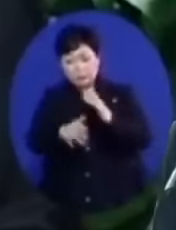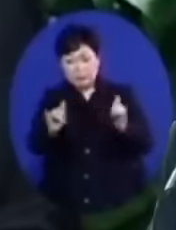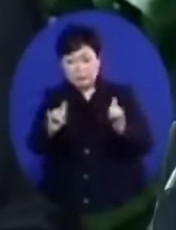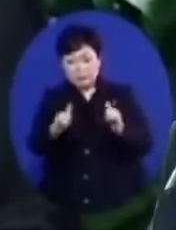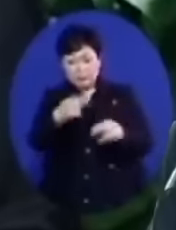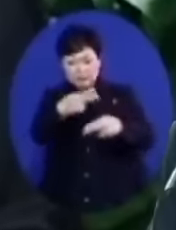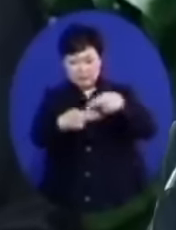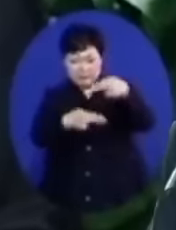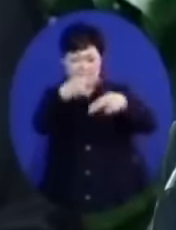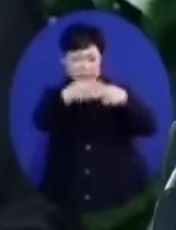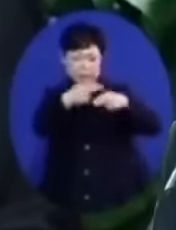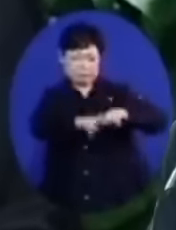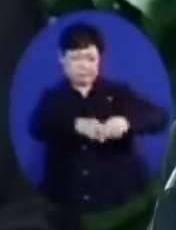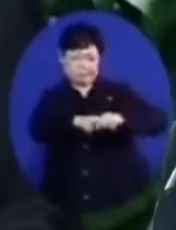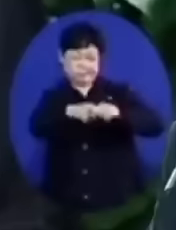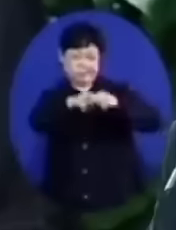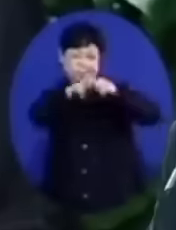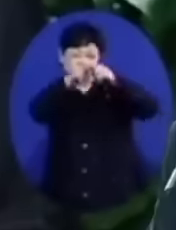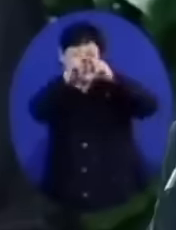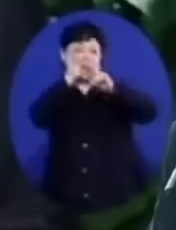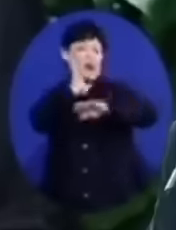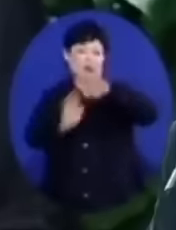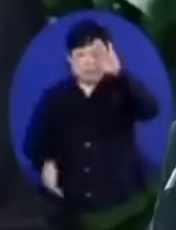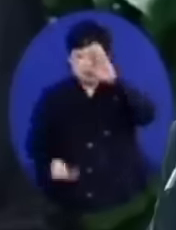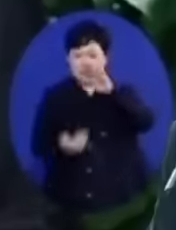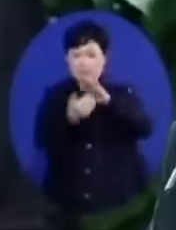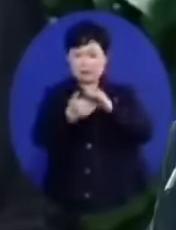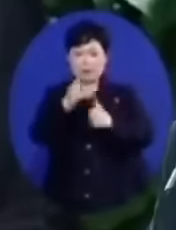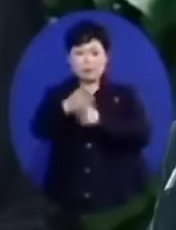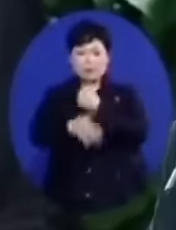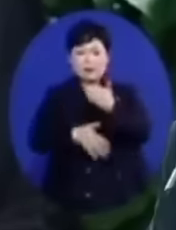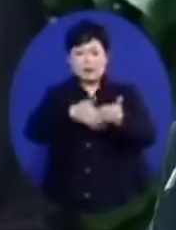탑을 쌓아 하늘 꼭대기에 닿게 하고 하나님과